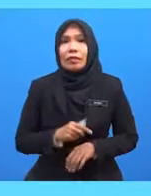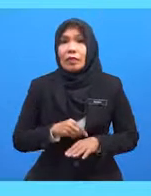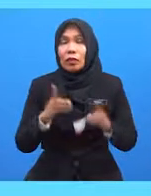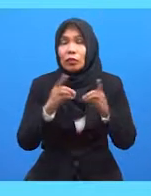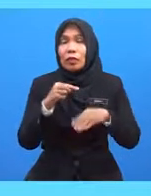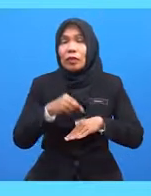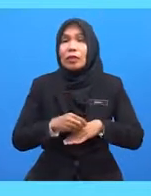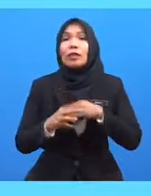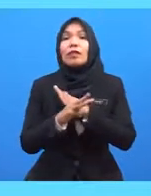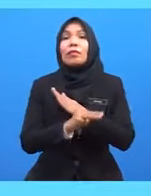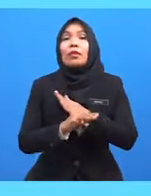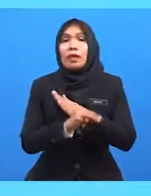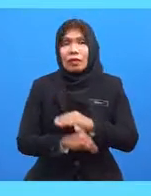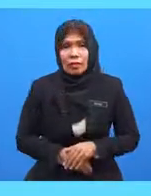Melaka.